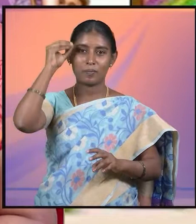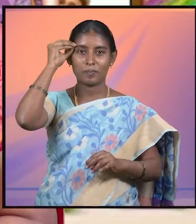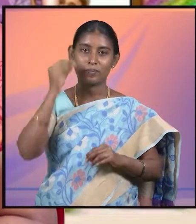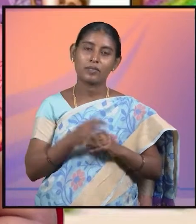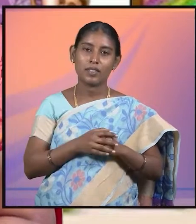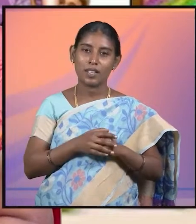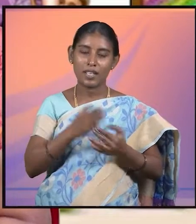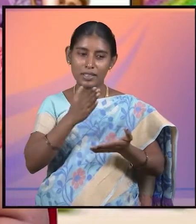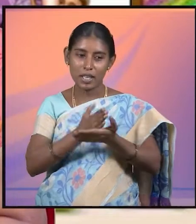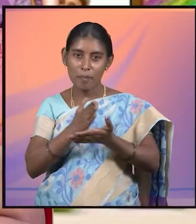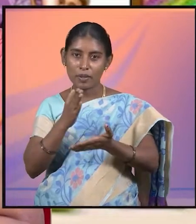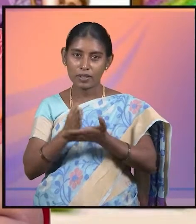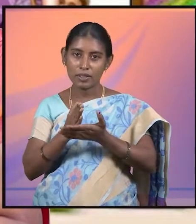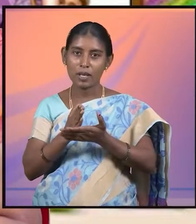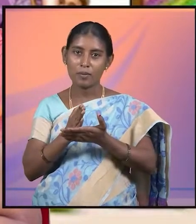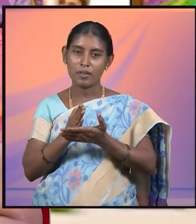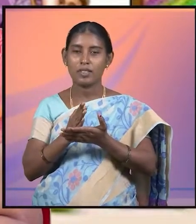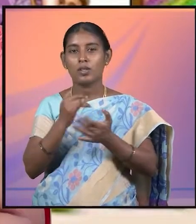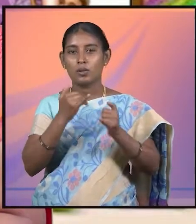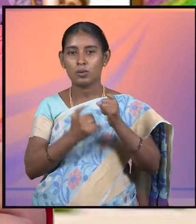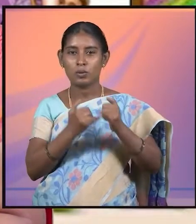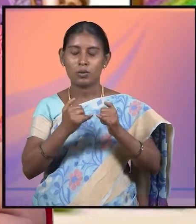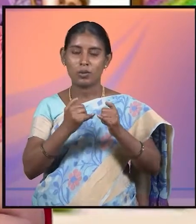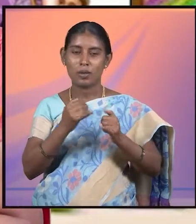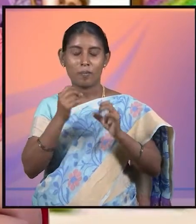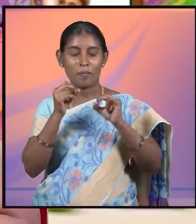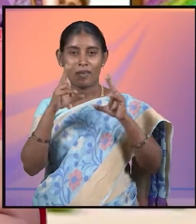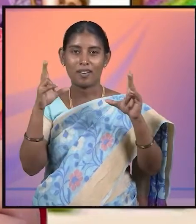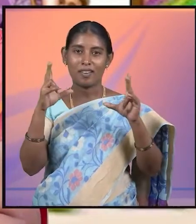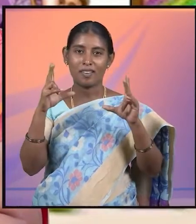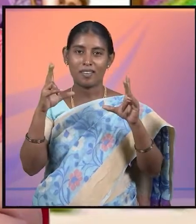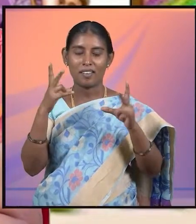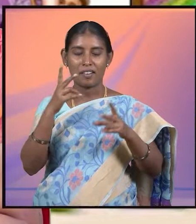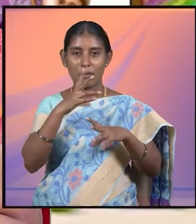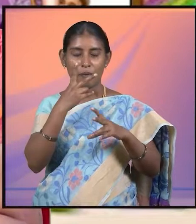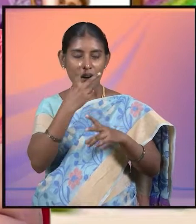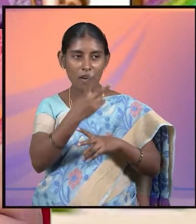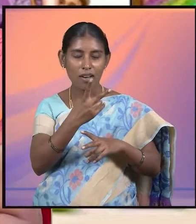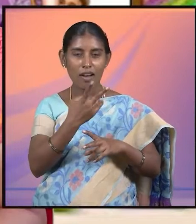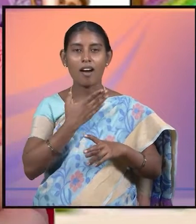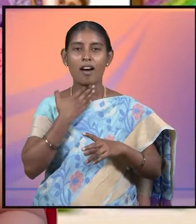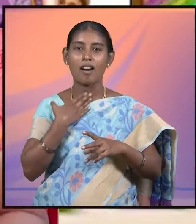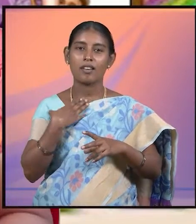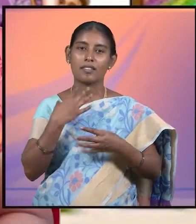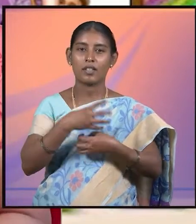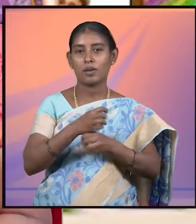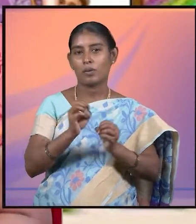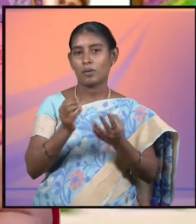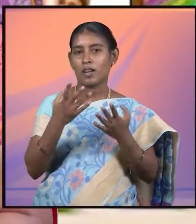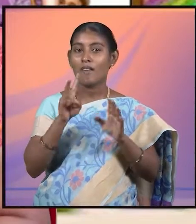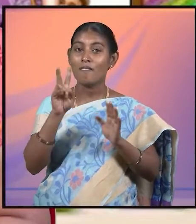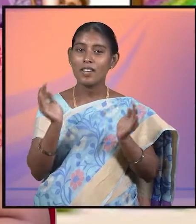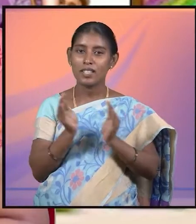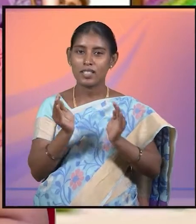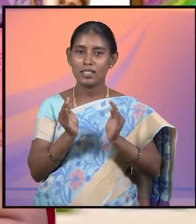இடையிடையே அதற்கேற்றவாறு ஒலிகளையும் சேர்த்து பார்ப்பவர்களை கட்டி போடும் தன்மை கொண்ட இக்கலை